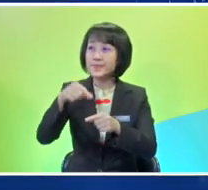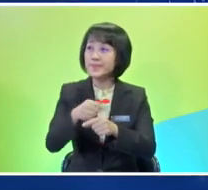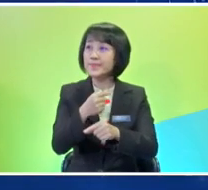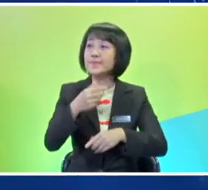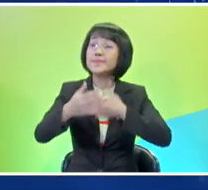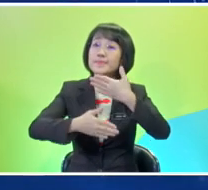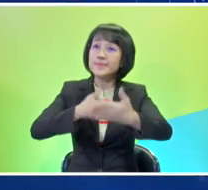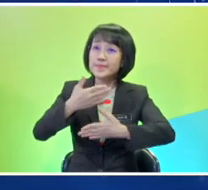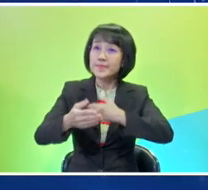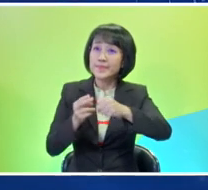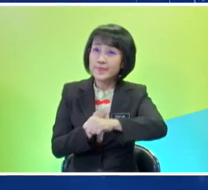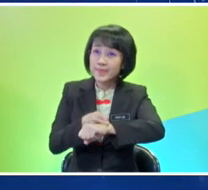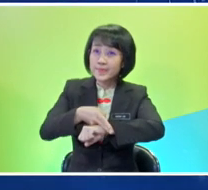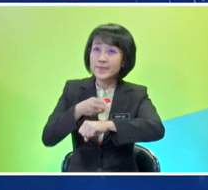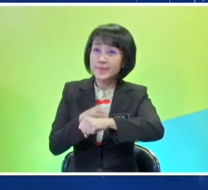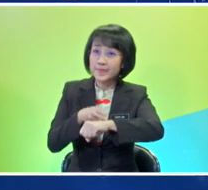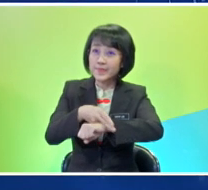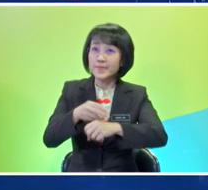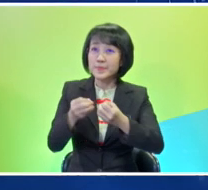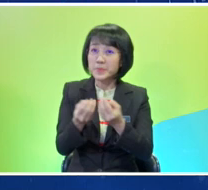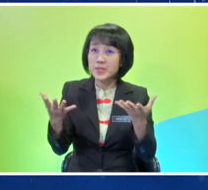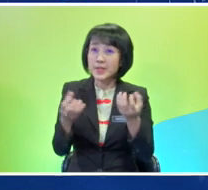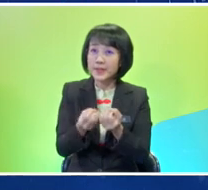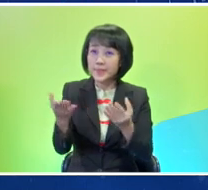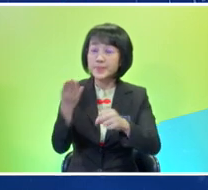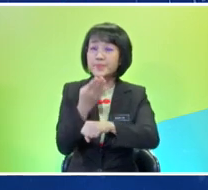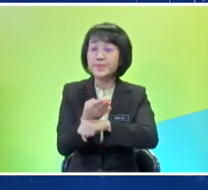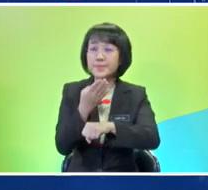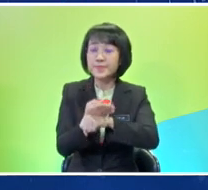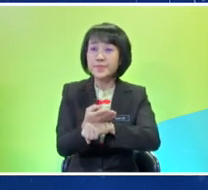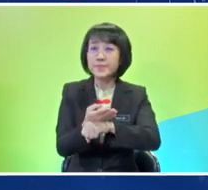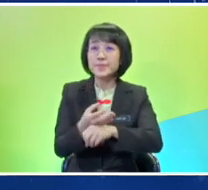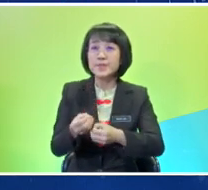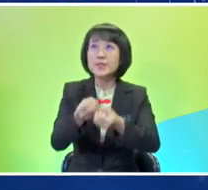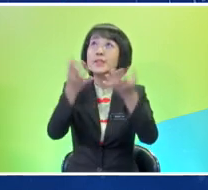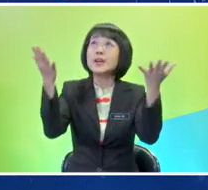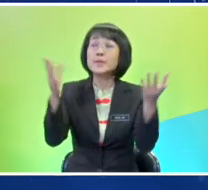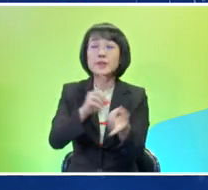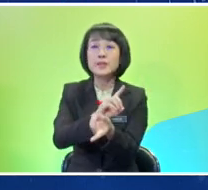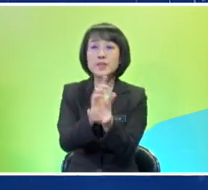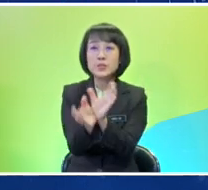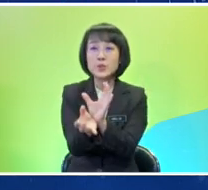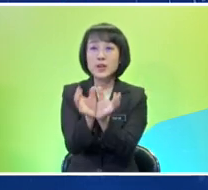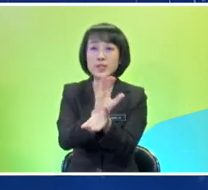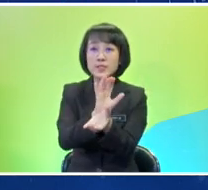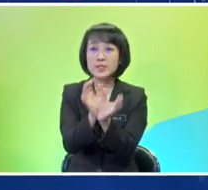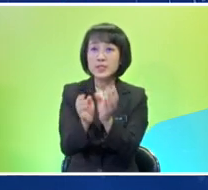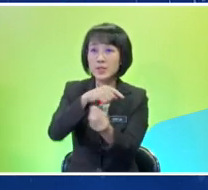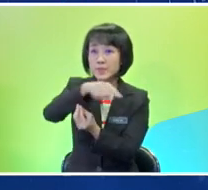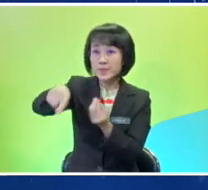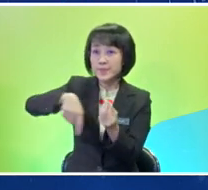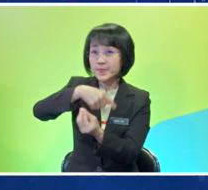penghakisan pecahan batu Oke kemudian dengan cuaca oke Ada persekitaran luar